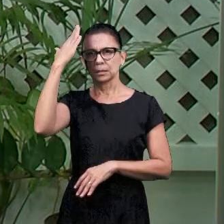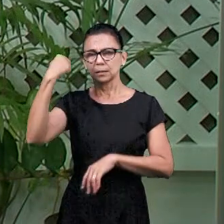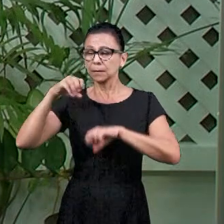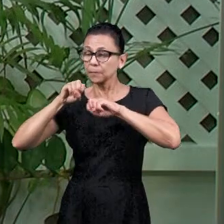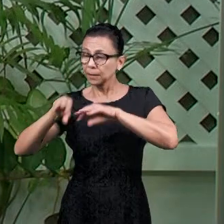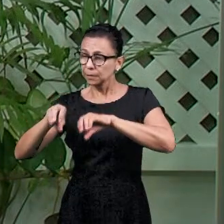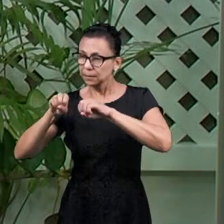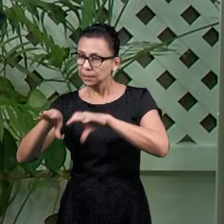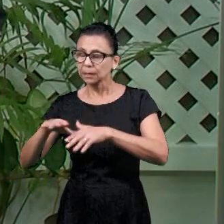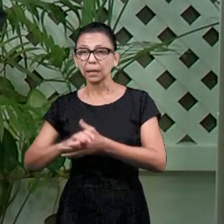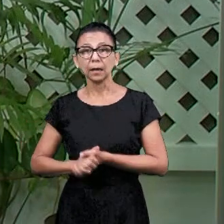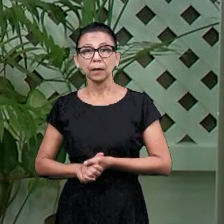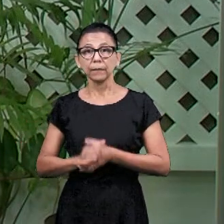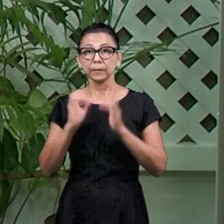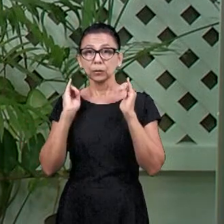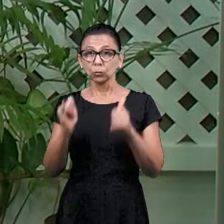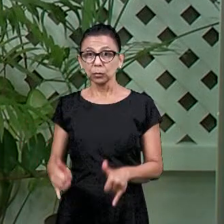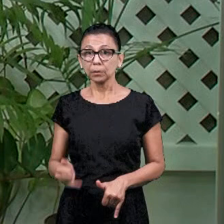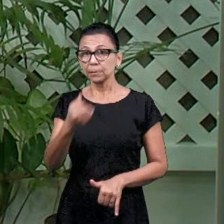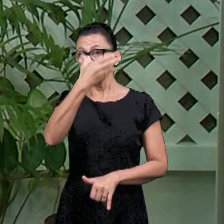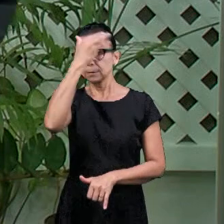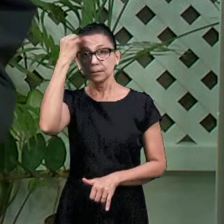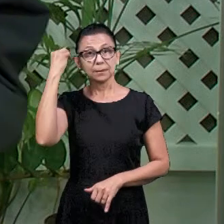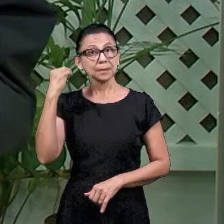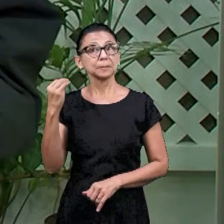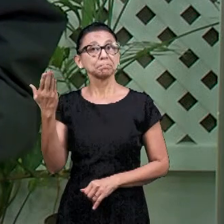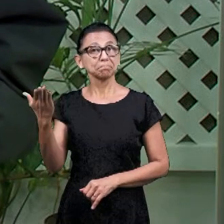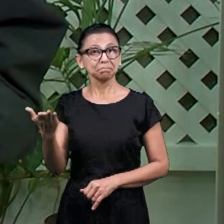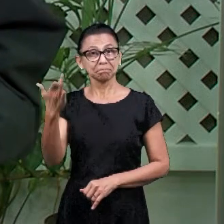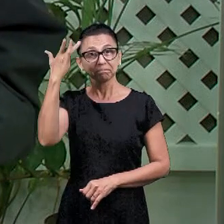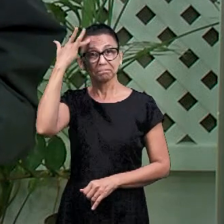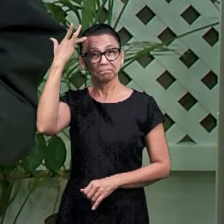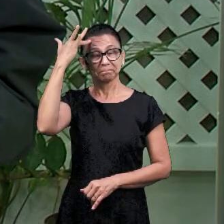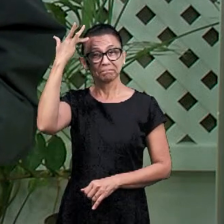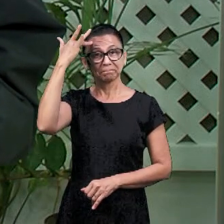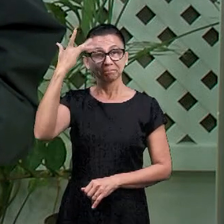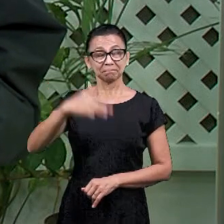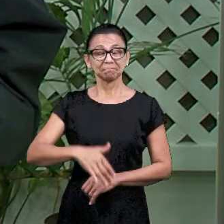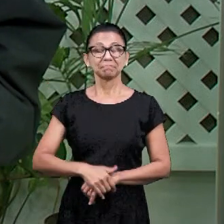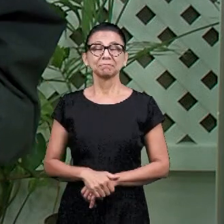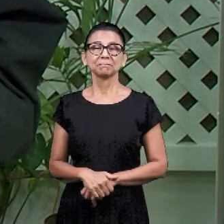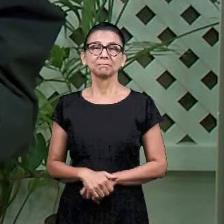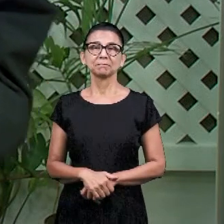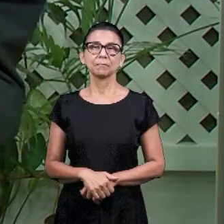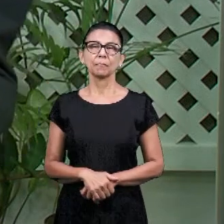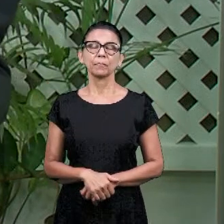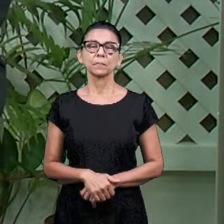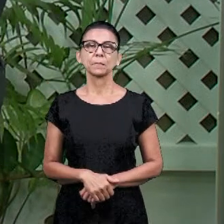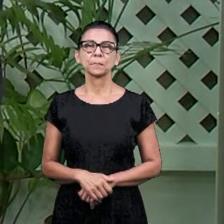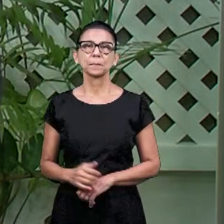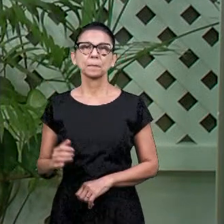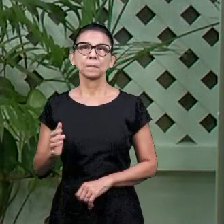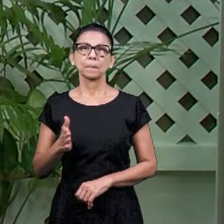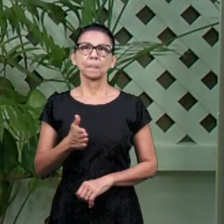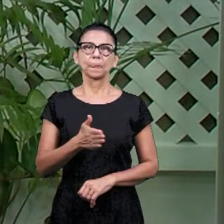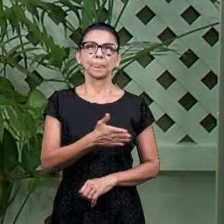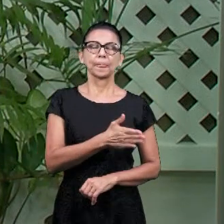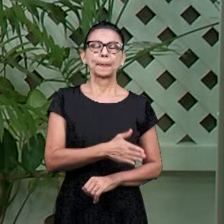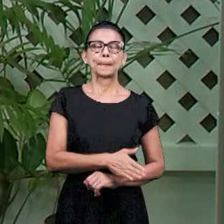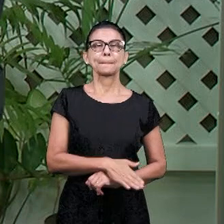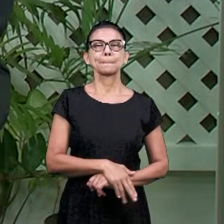prendre le sujet, savent enseigner, leur apporter des choses qu'ils ne vont plus jamais oublier. Donc, vous voyez bien, la